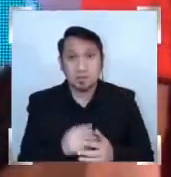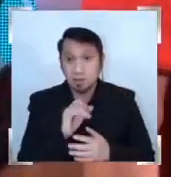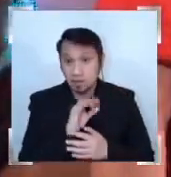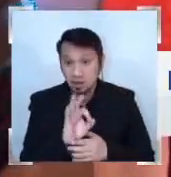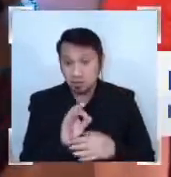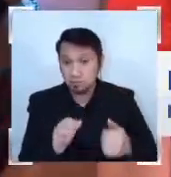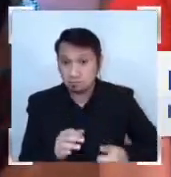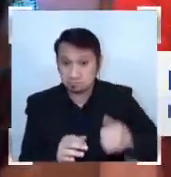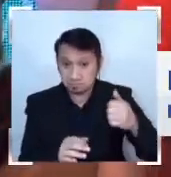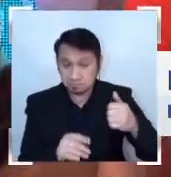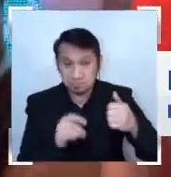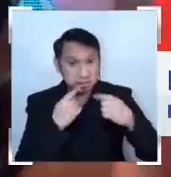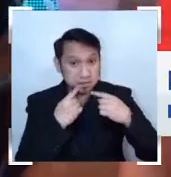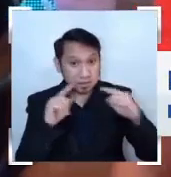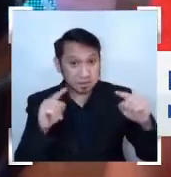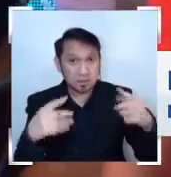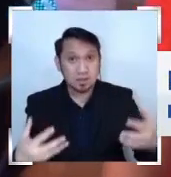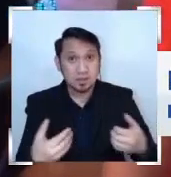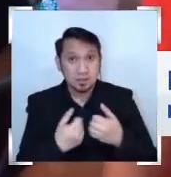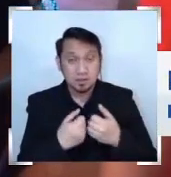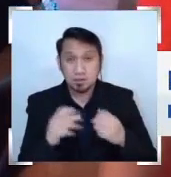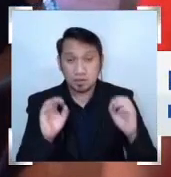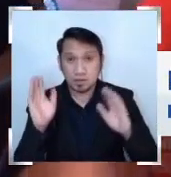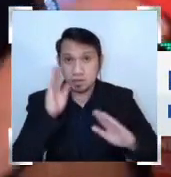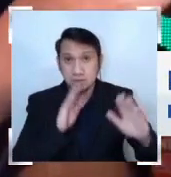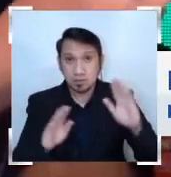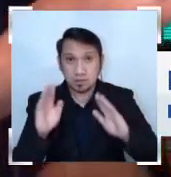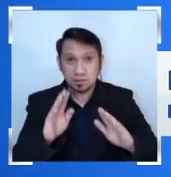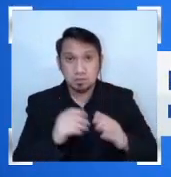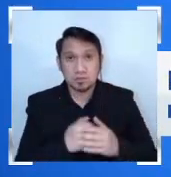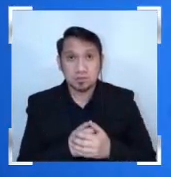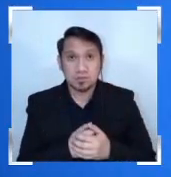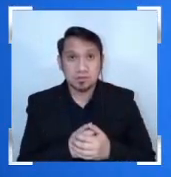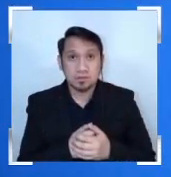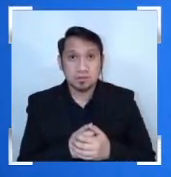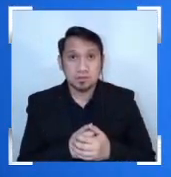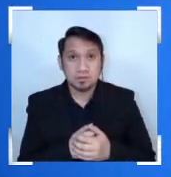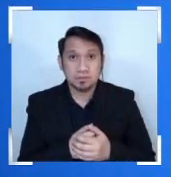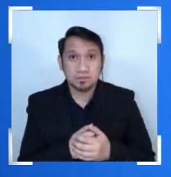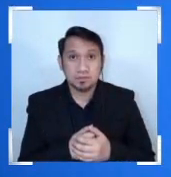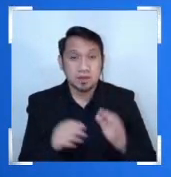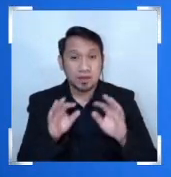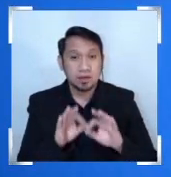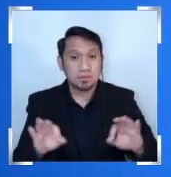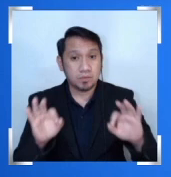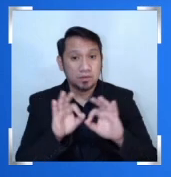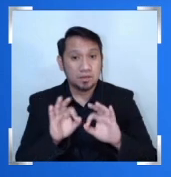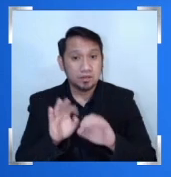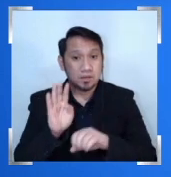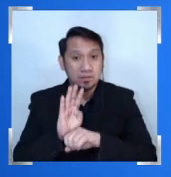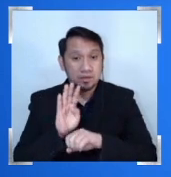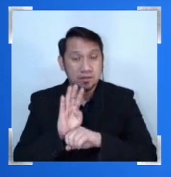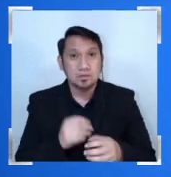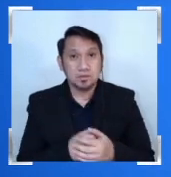Jr. ang mga pagsubok na ito, wala raw siyang magiging problema sa panunuyo ng business sector. Ang importante sa business sector is yung